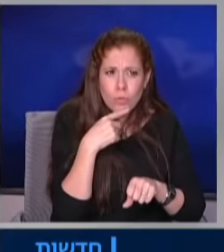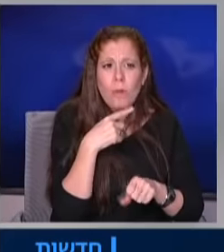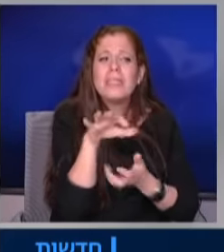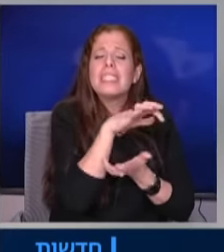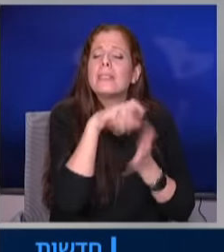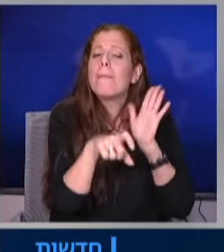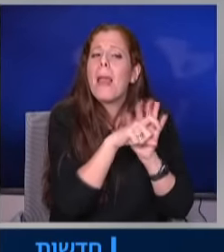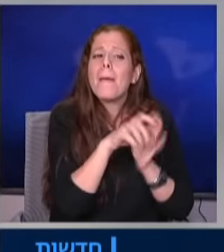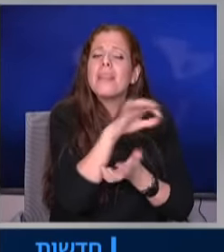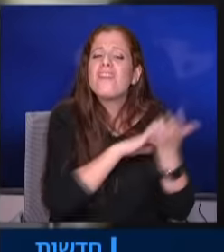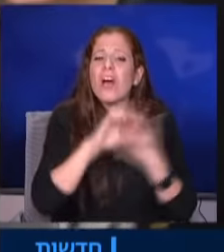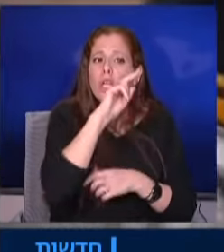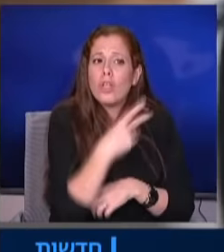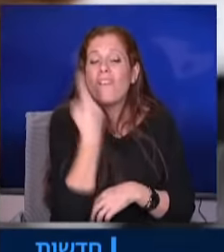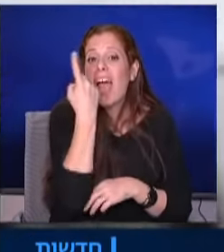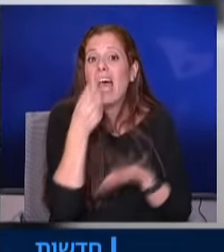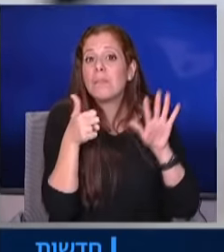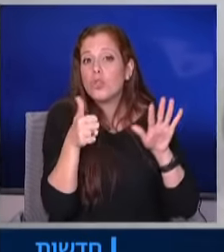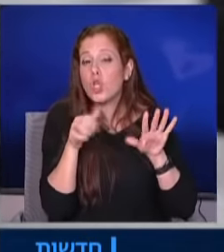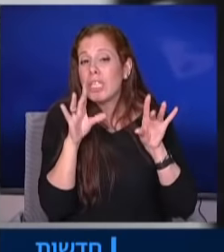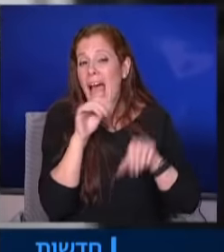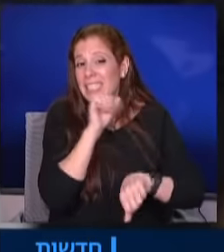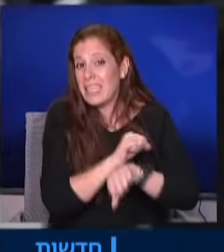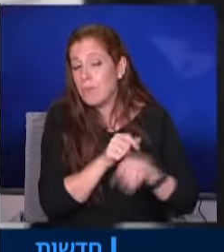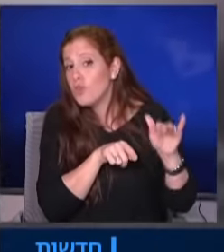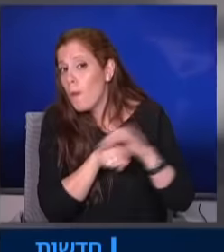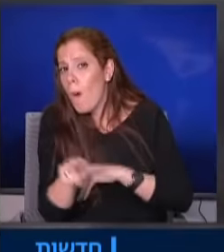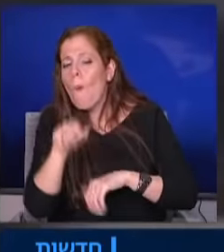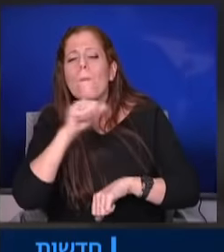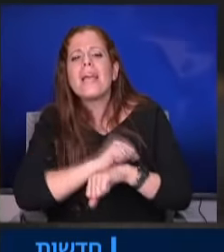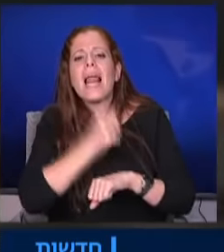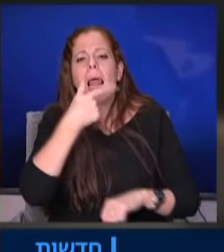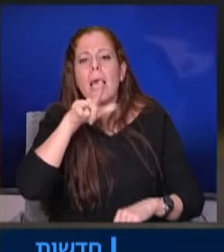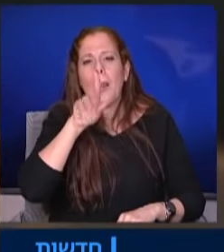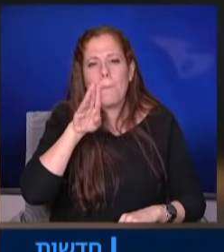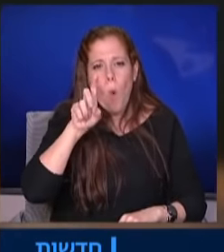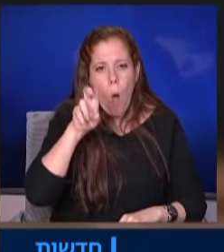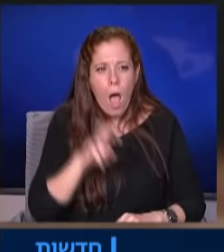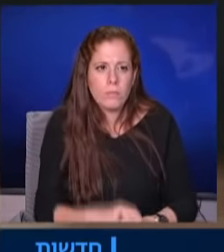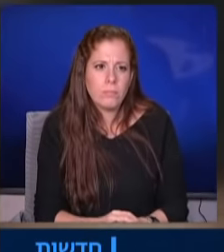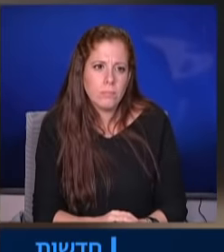ואחד מששת האסירים שברחו לפני כמה חודשים מכלא גלבוע.